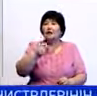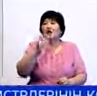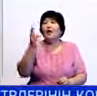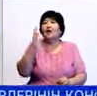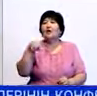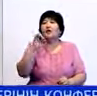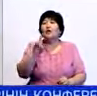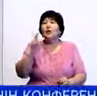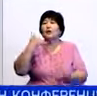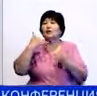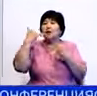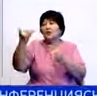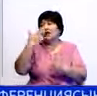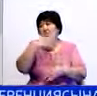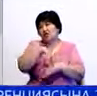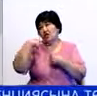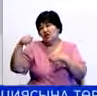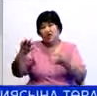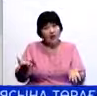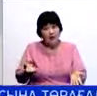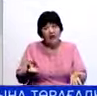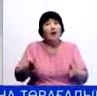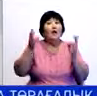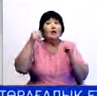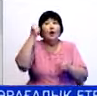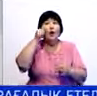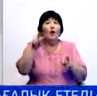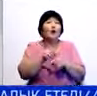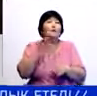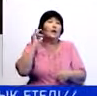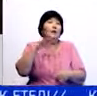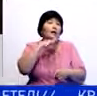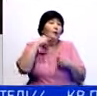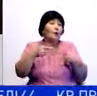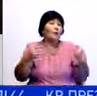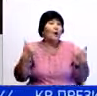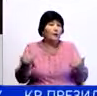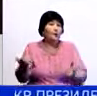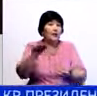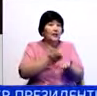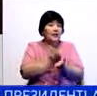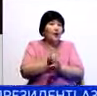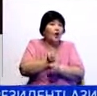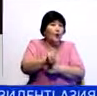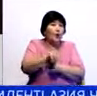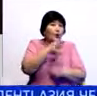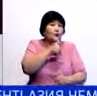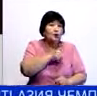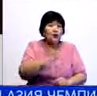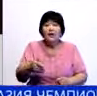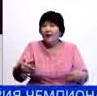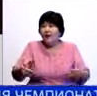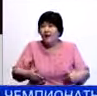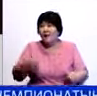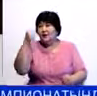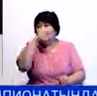түсіру мақсатында шетелге сатылған. Нәубет жылдар шежіресі сан тараулы. Бүгінде біз саяси қуғын сүргін кезеңімен